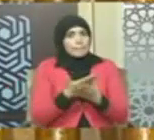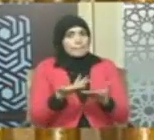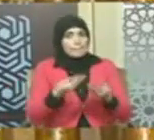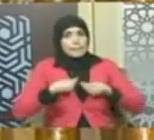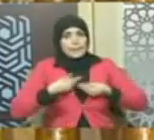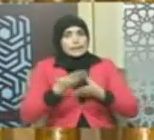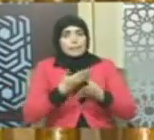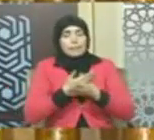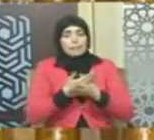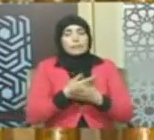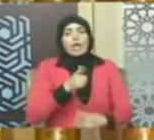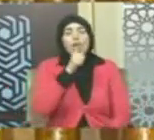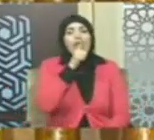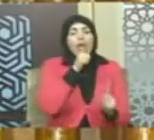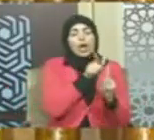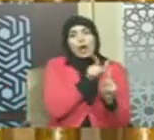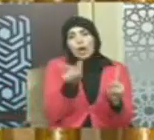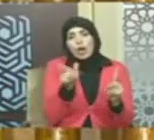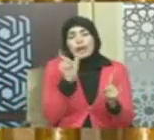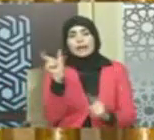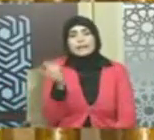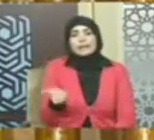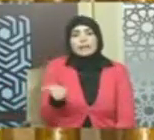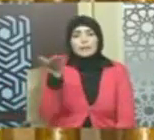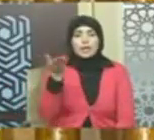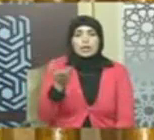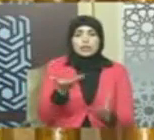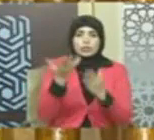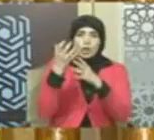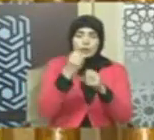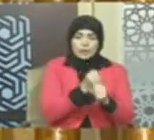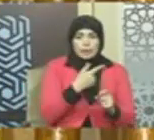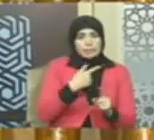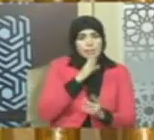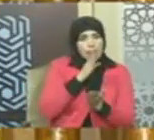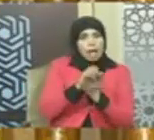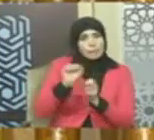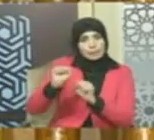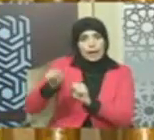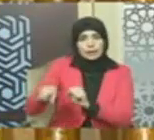فقال النبي صلى الله عليه وسلم: هذا قسمك.